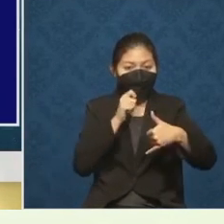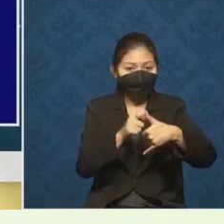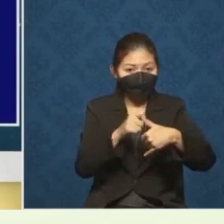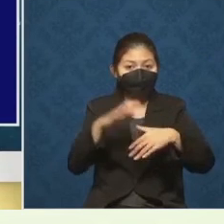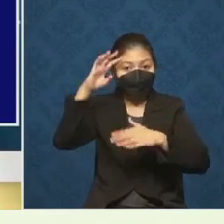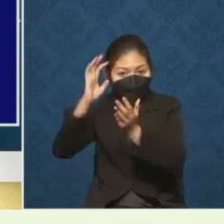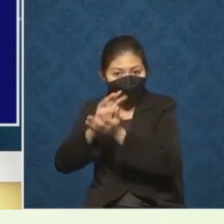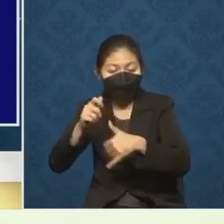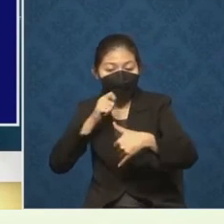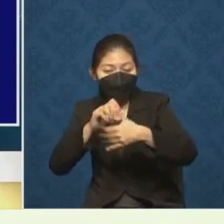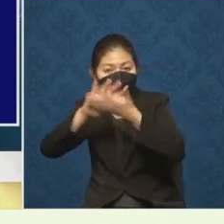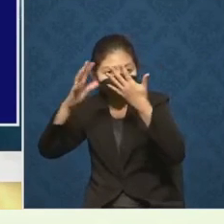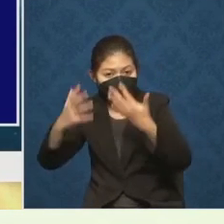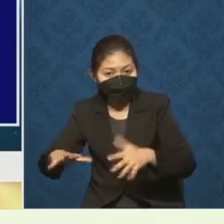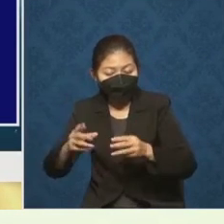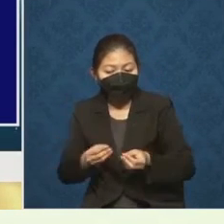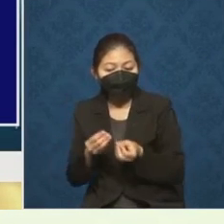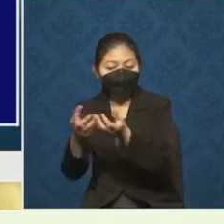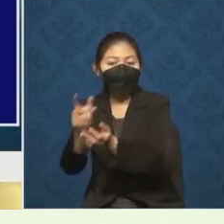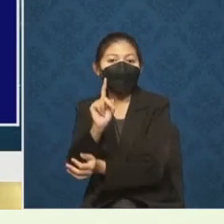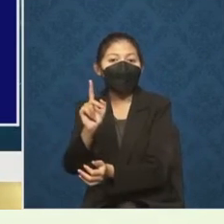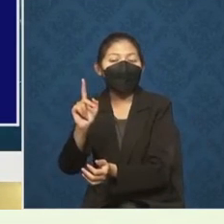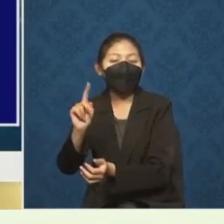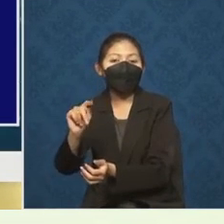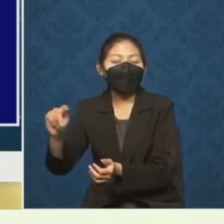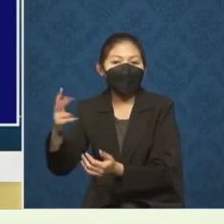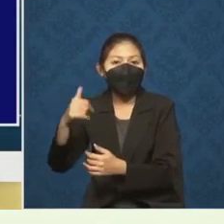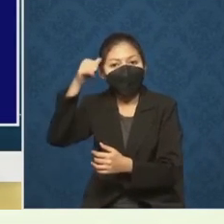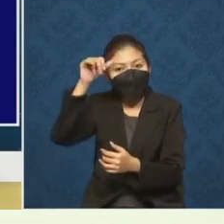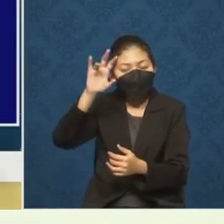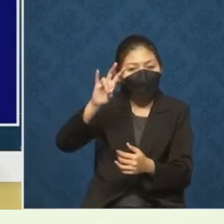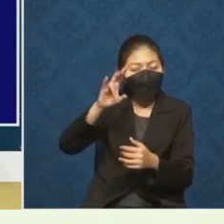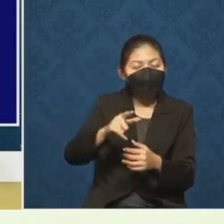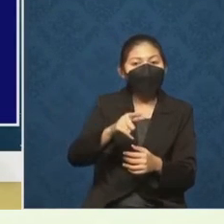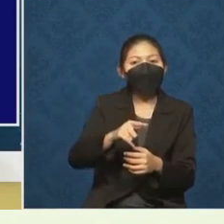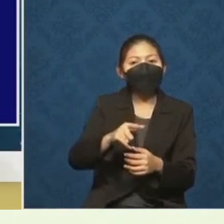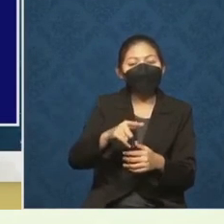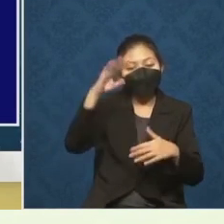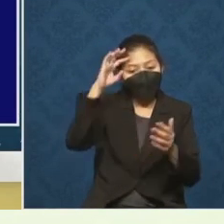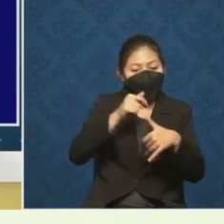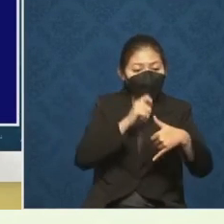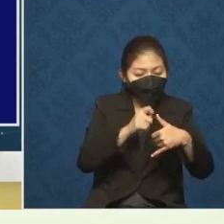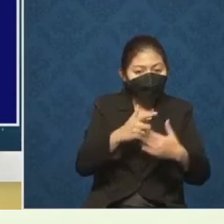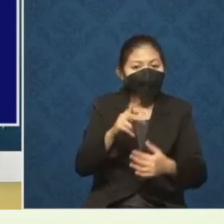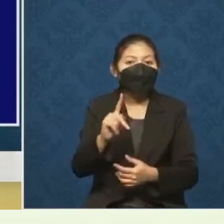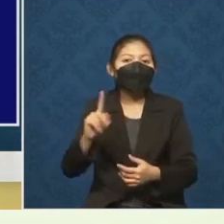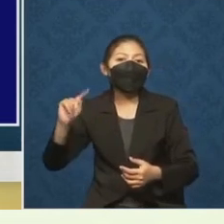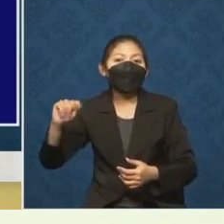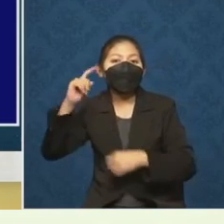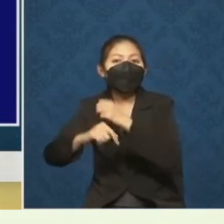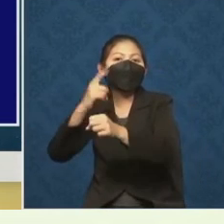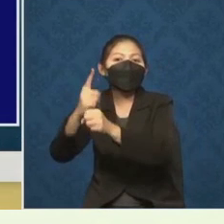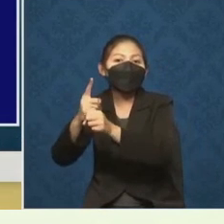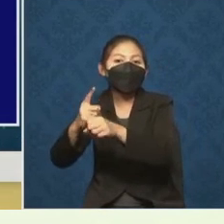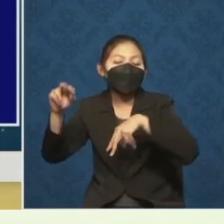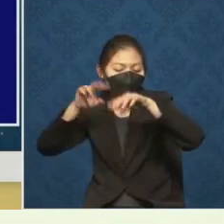ต้องส่งให้กกต.อย่างที่บอกไว้ตำรวจ7วันกกต.1ปีนะครับมันเทียบกันได้ที่ไหนนะครับก็ให้ต